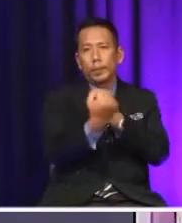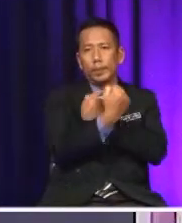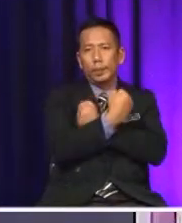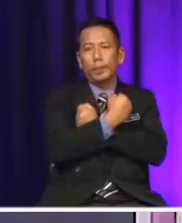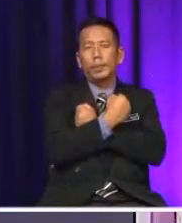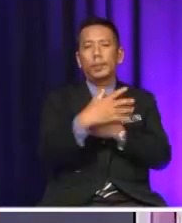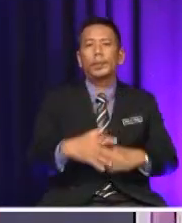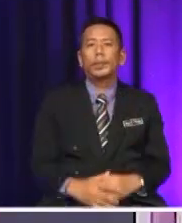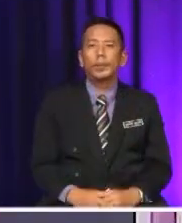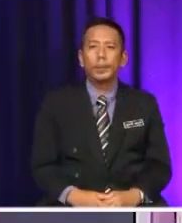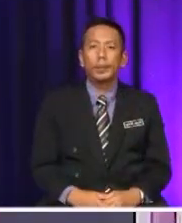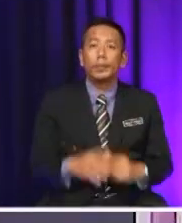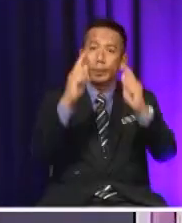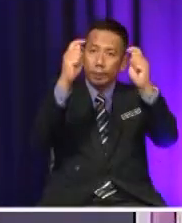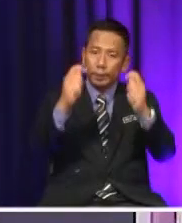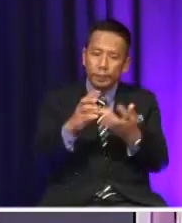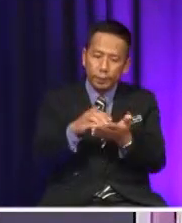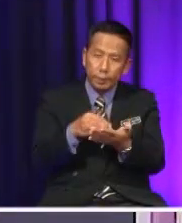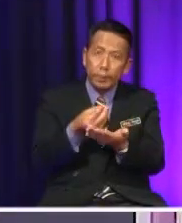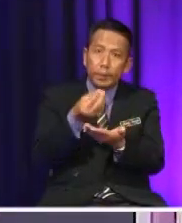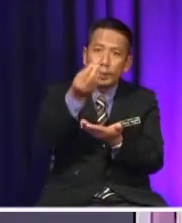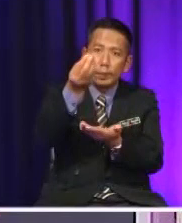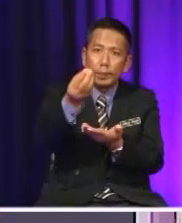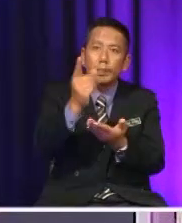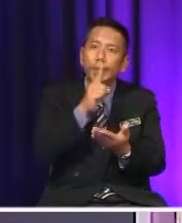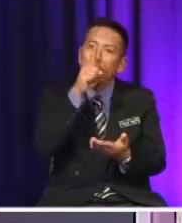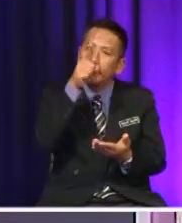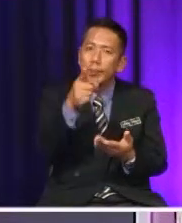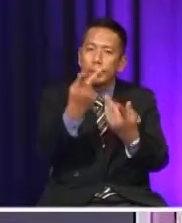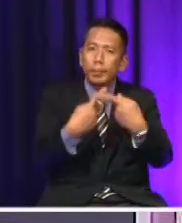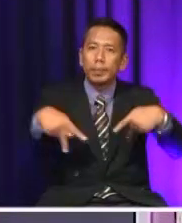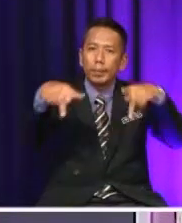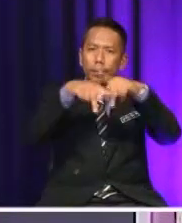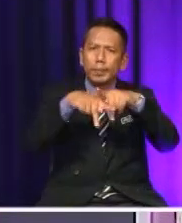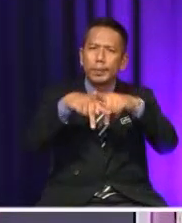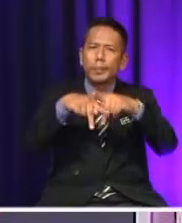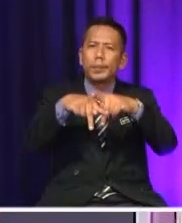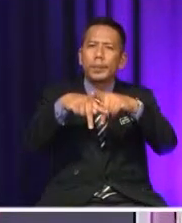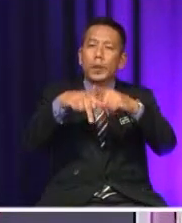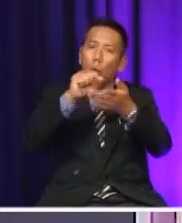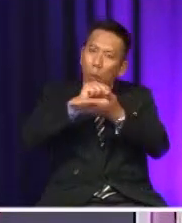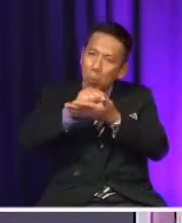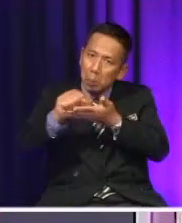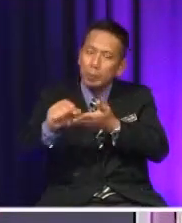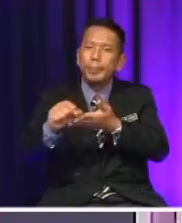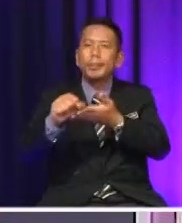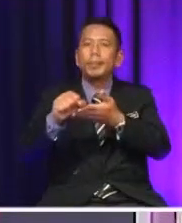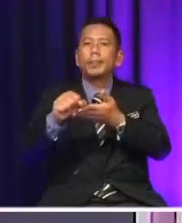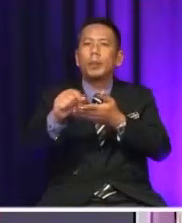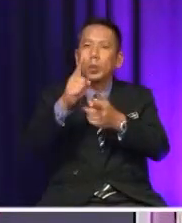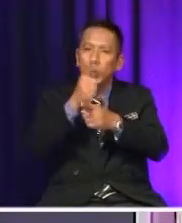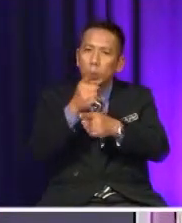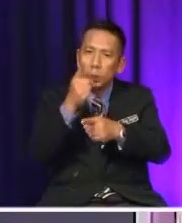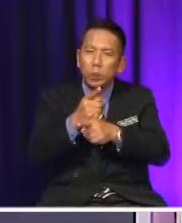kita ya Oke jadi teknik menyuapkan makanan sebenarnya perlu teliti dijalankan apabila bersama dengan warga